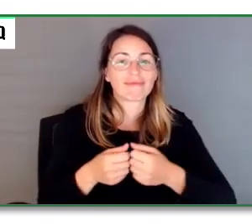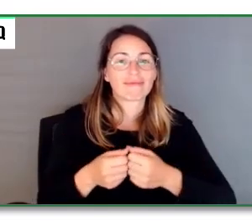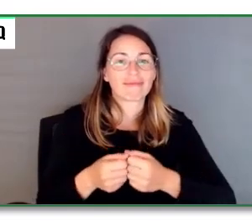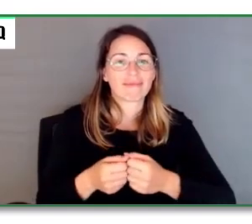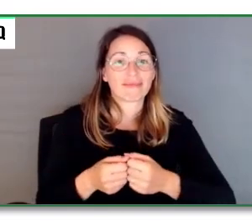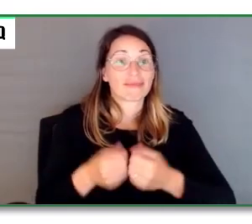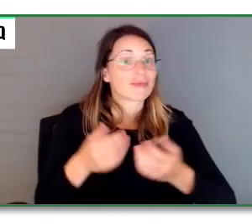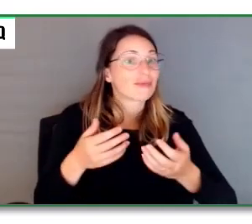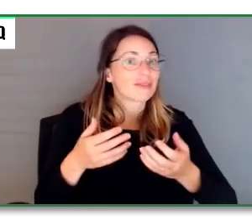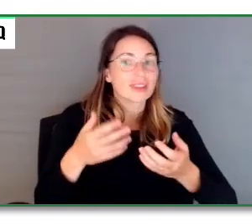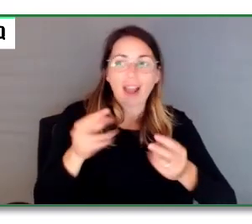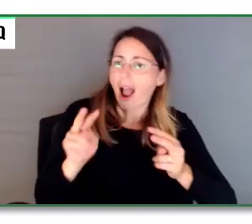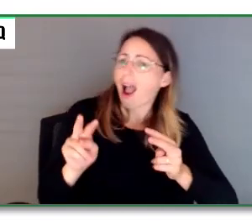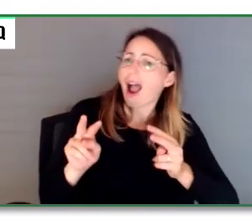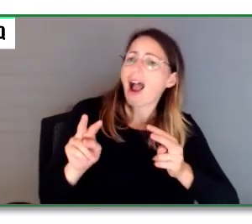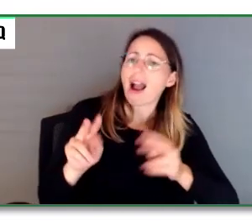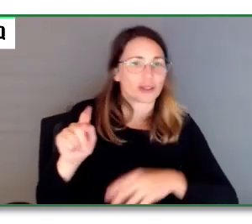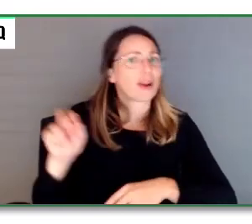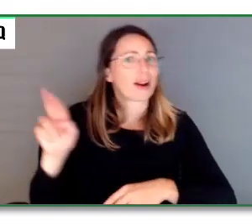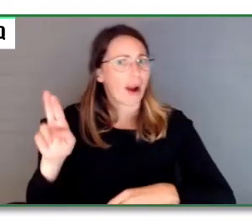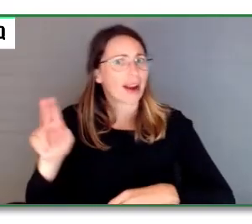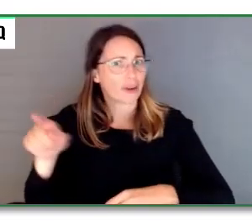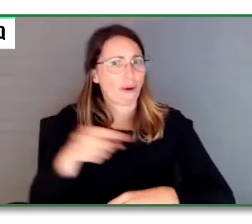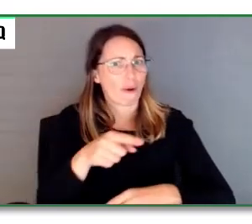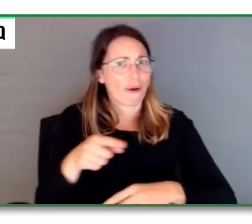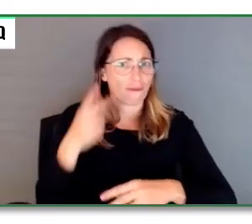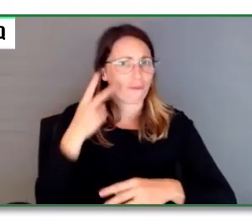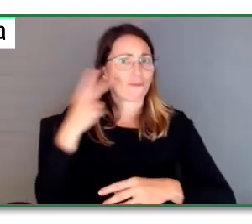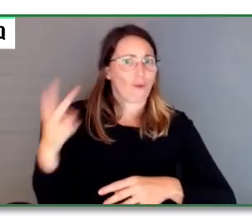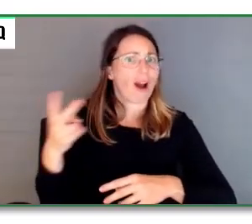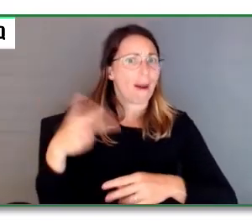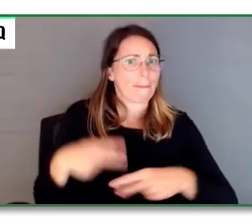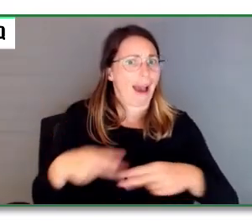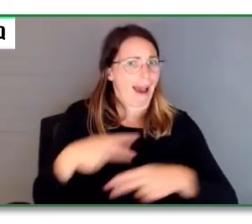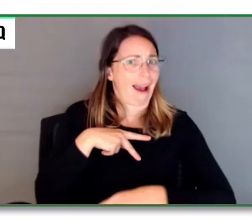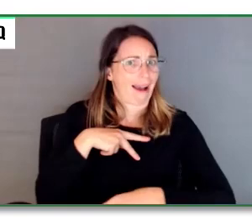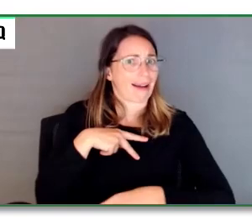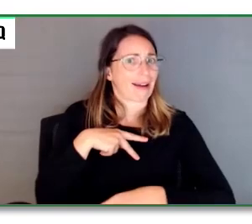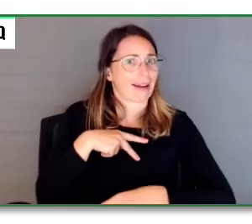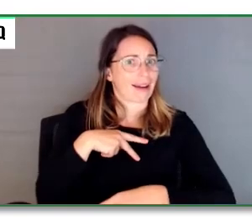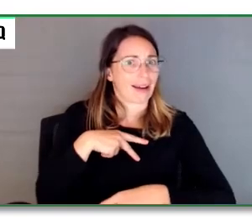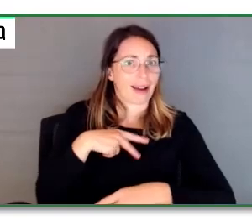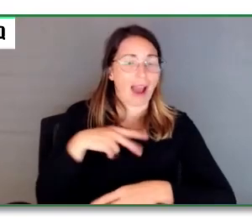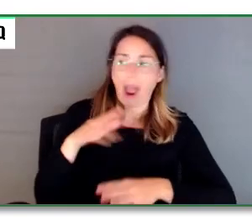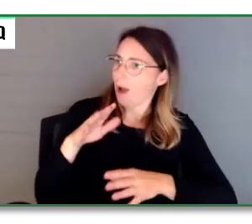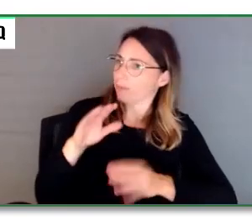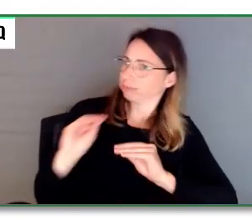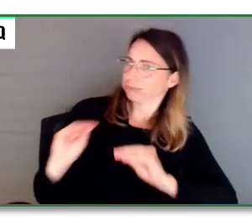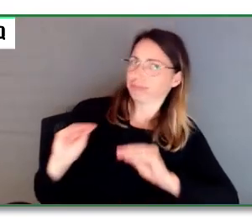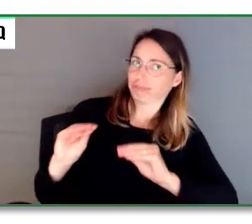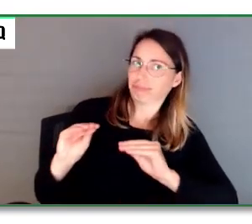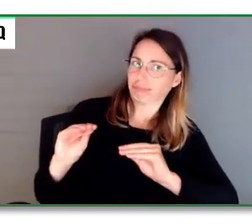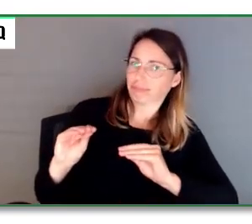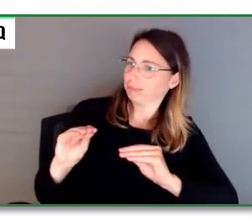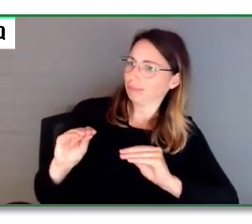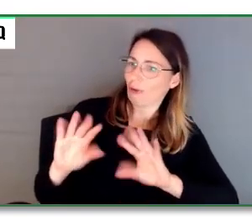voient le trail rider à notre parc et on les forme pour utiliser